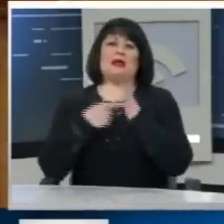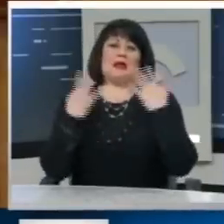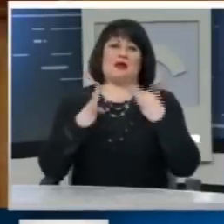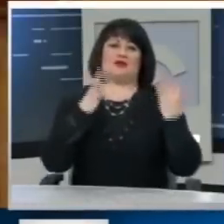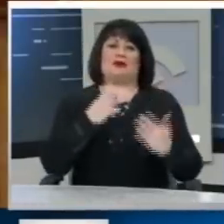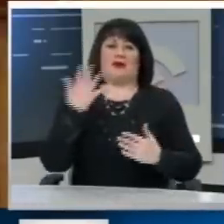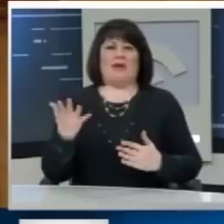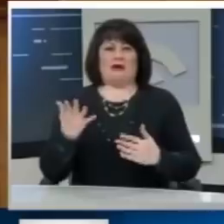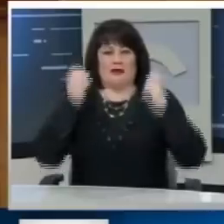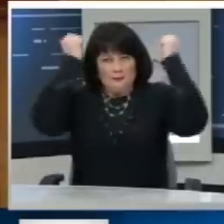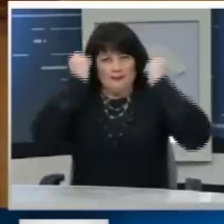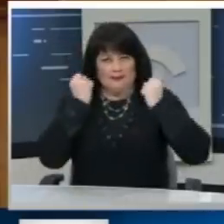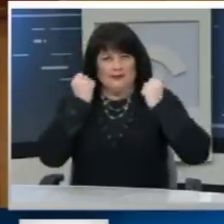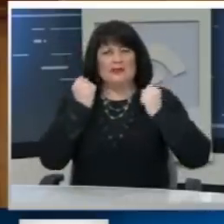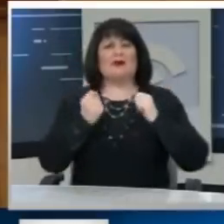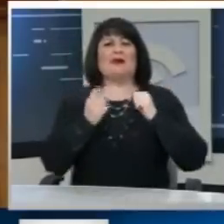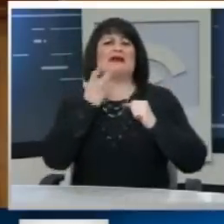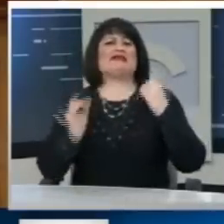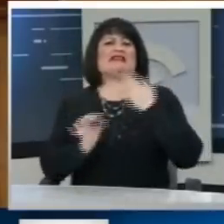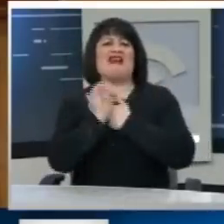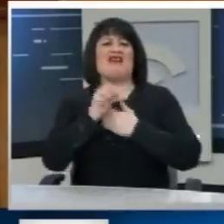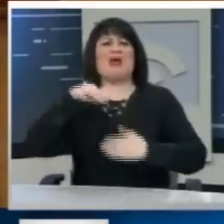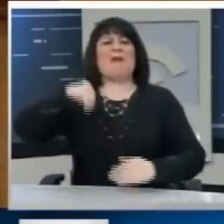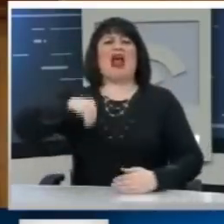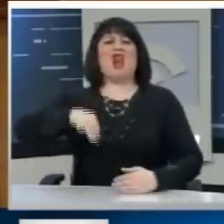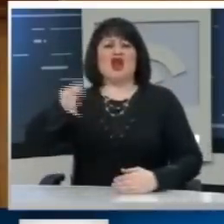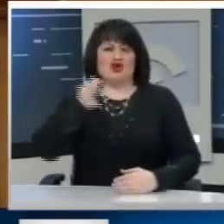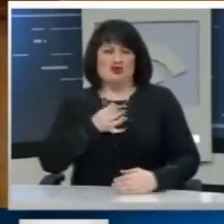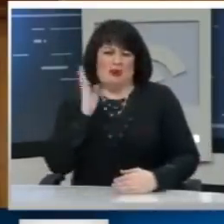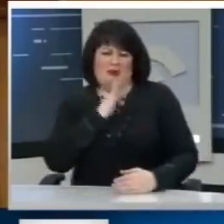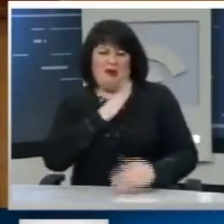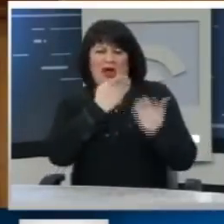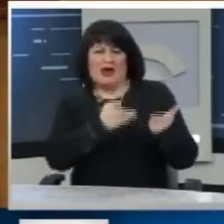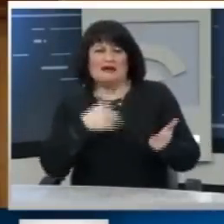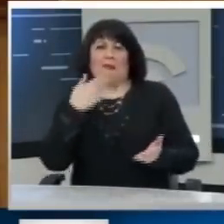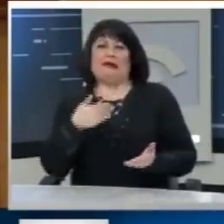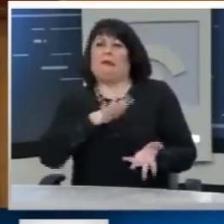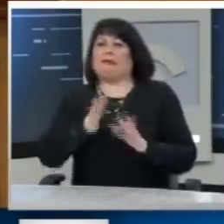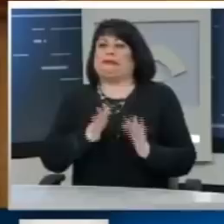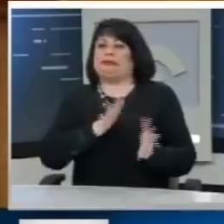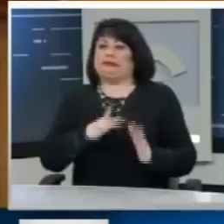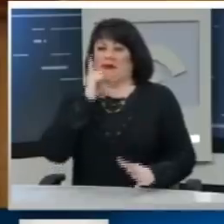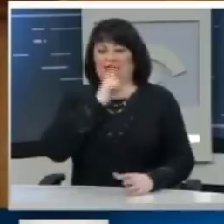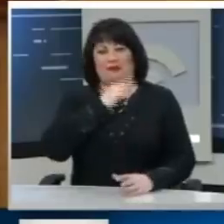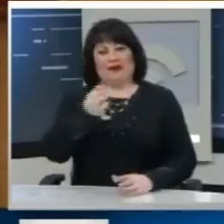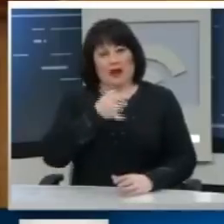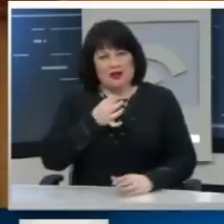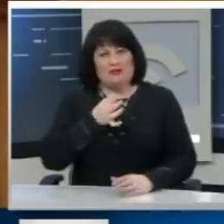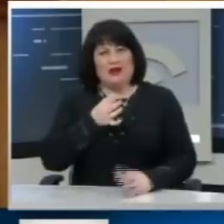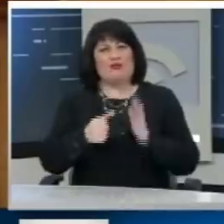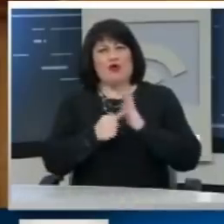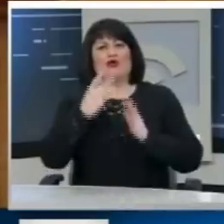1945, ο Μιχαλονιάκος το έχει πει και έχει ξεφτυλιστεί, γιατί πήγε να το διαψεύσει μετά. Ο Μιχαλονιάκος το είπε,